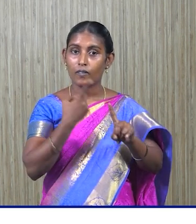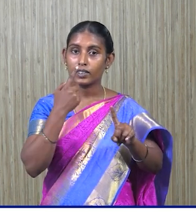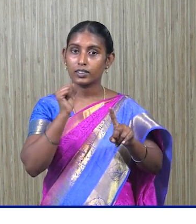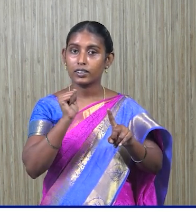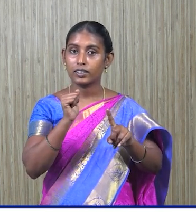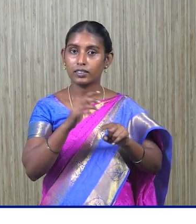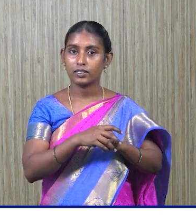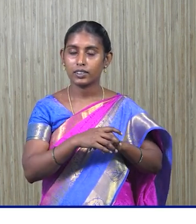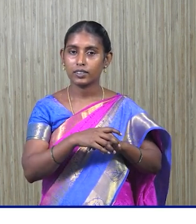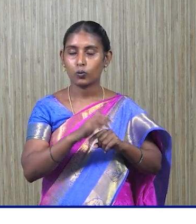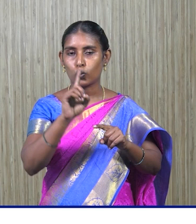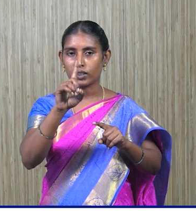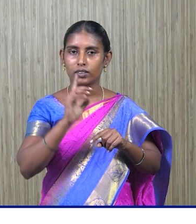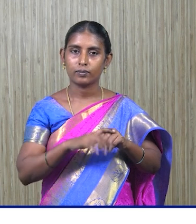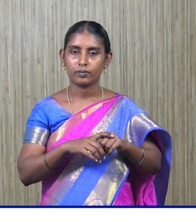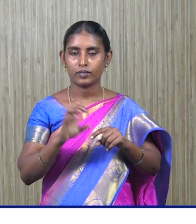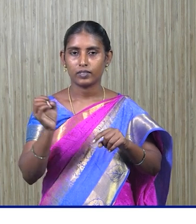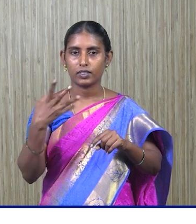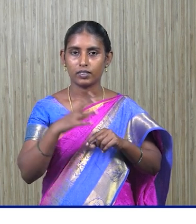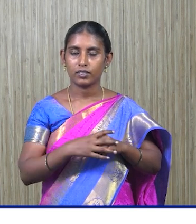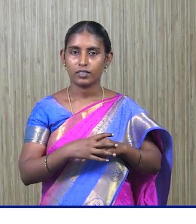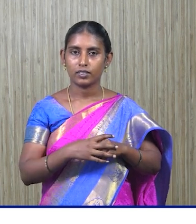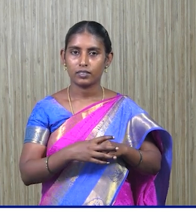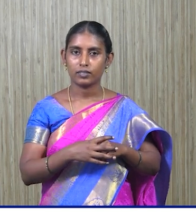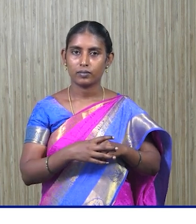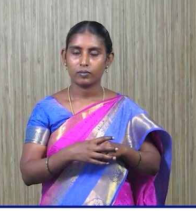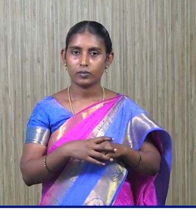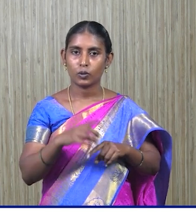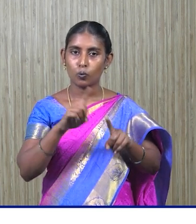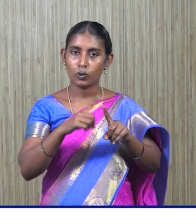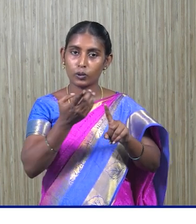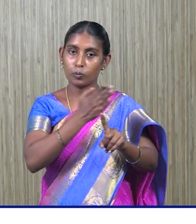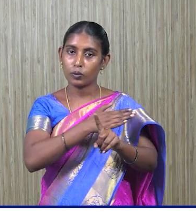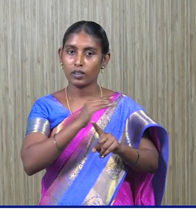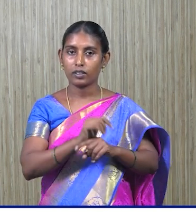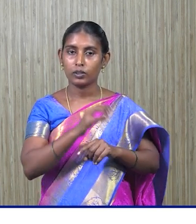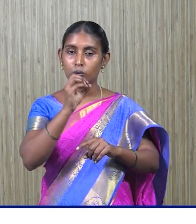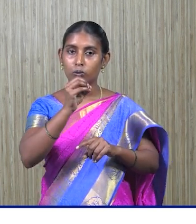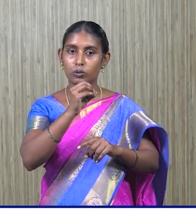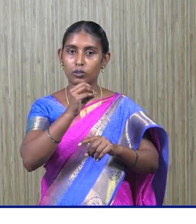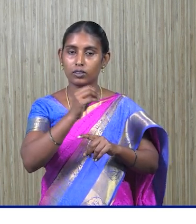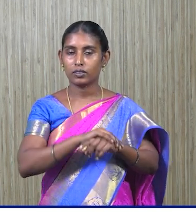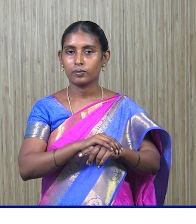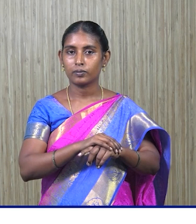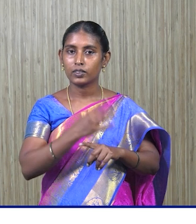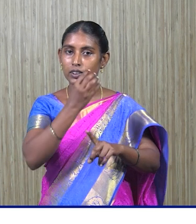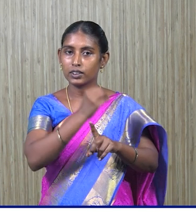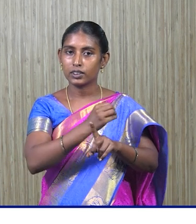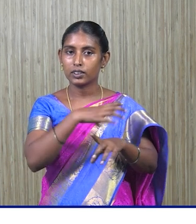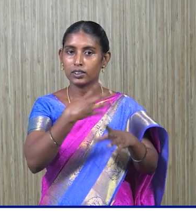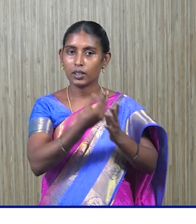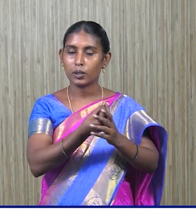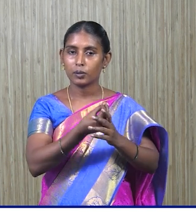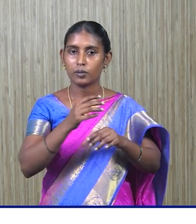எது சொல்லுங்கள்? ஒன்று. அருமையாக சொன்னீங்க. அந்த ஒன்றுக்கு முன்னால் இந்த பூஜ்ஜியம் என்ற எண்ணை கொண்டு போய் சேர்க்கும்போது